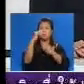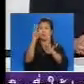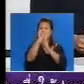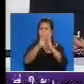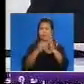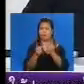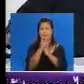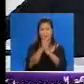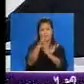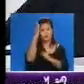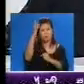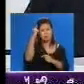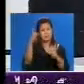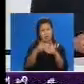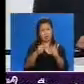115